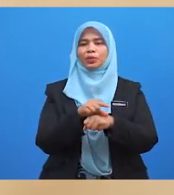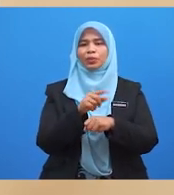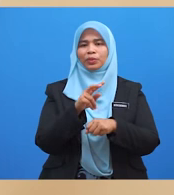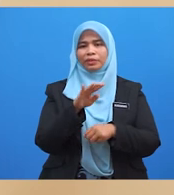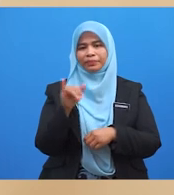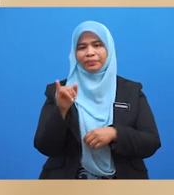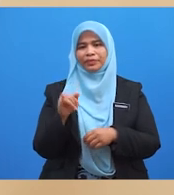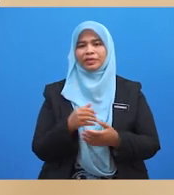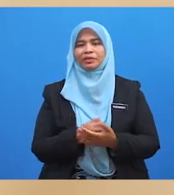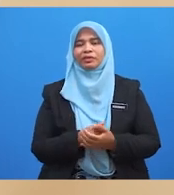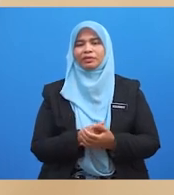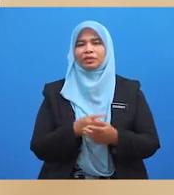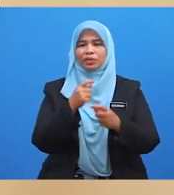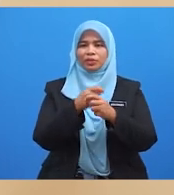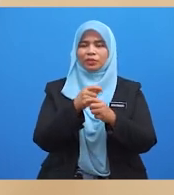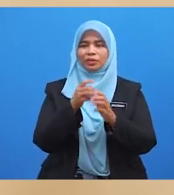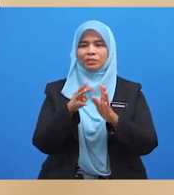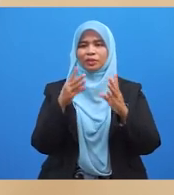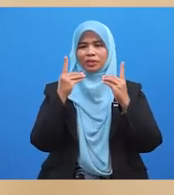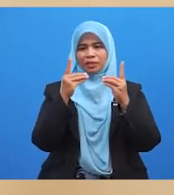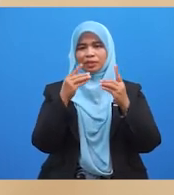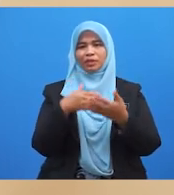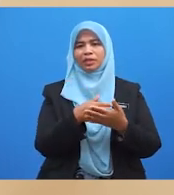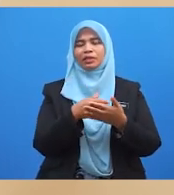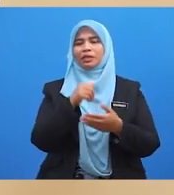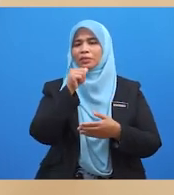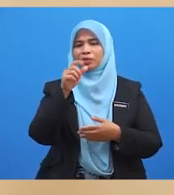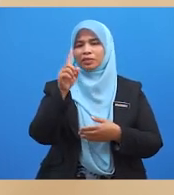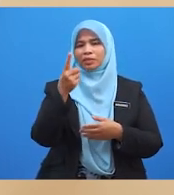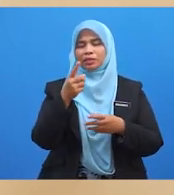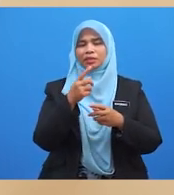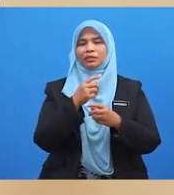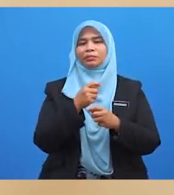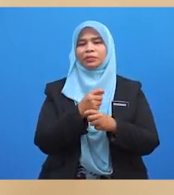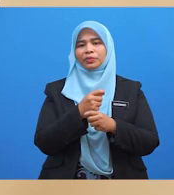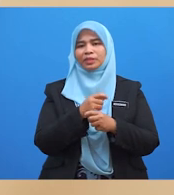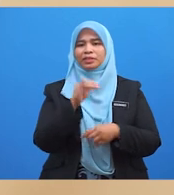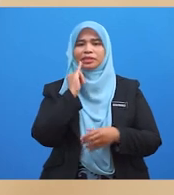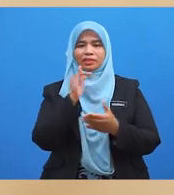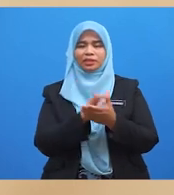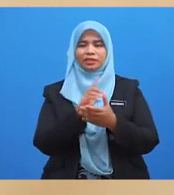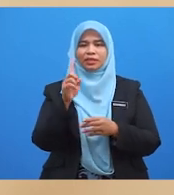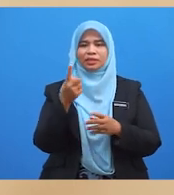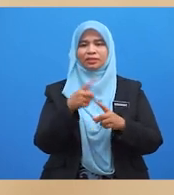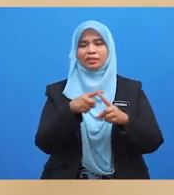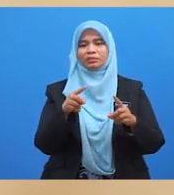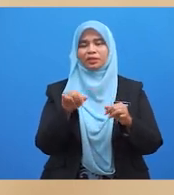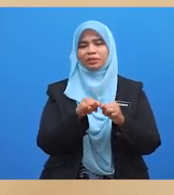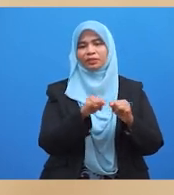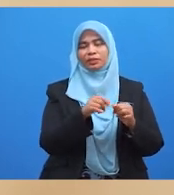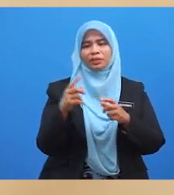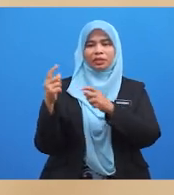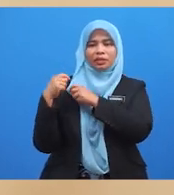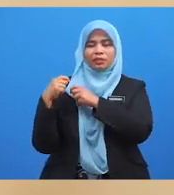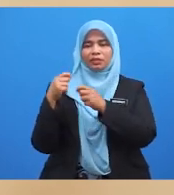merupakan tanggungjawab bersama suami dan isteri. Keenam, mengikut